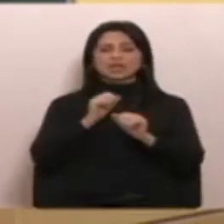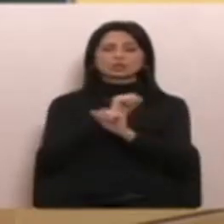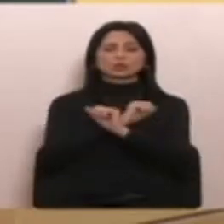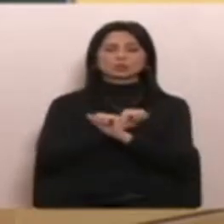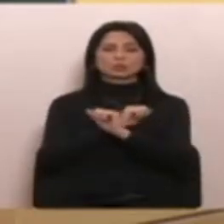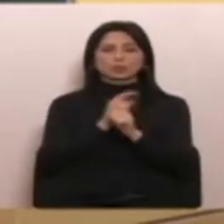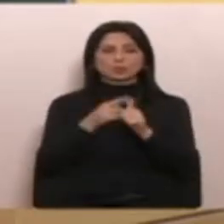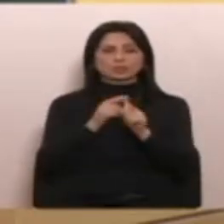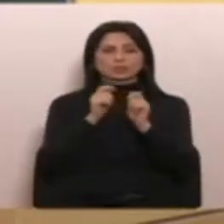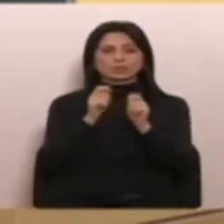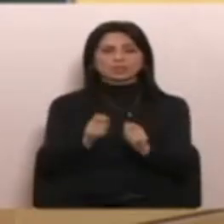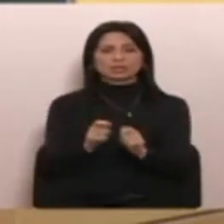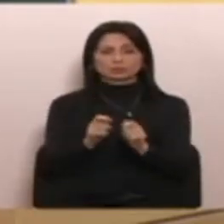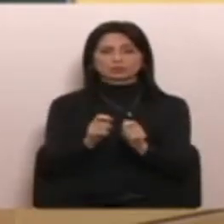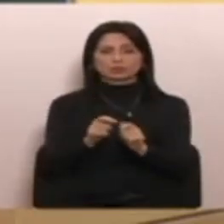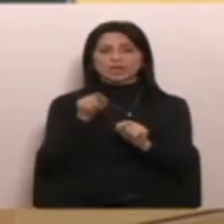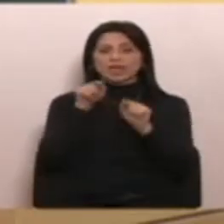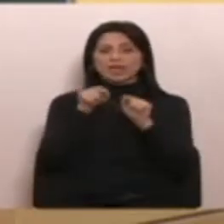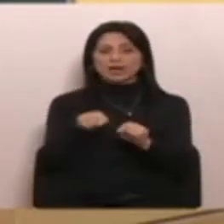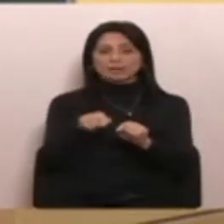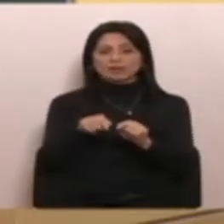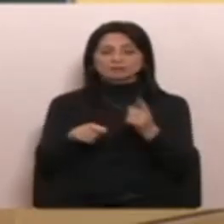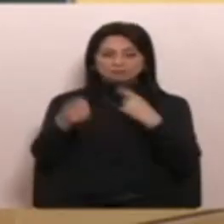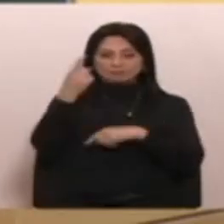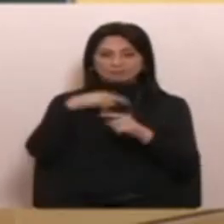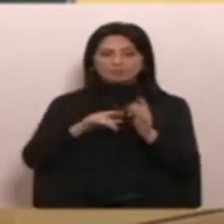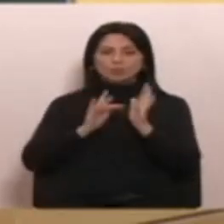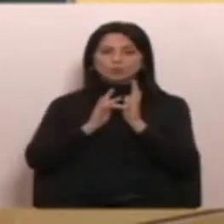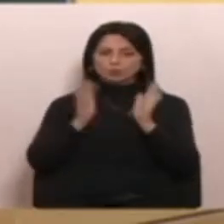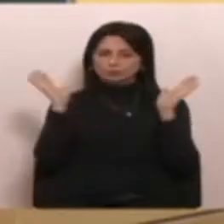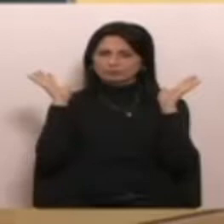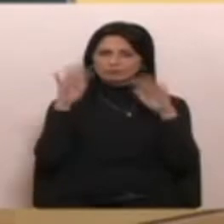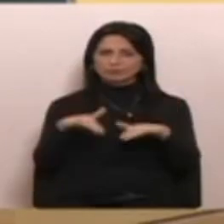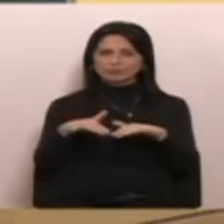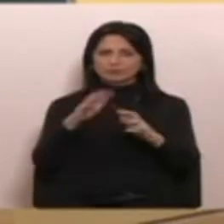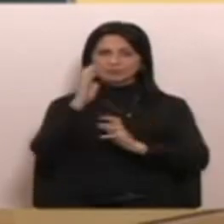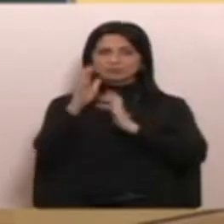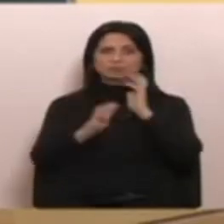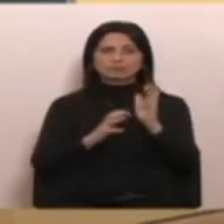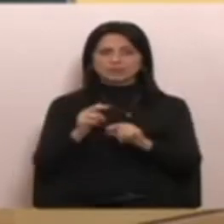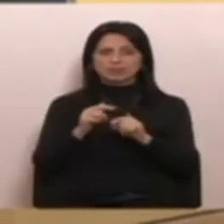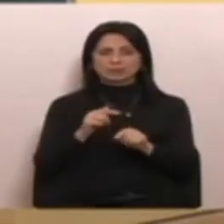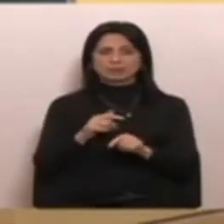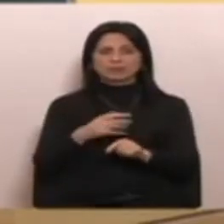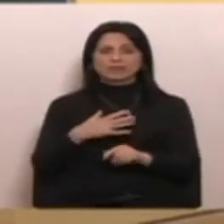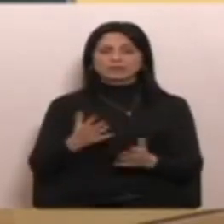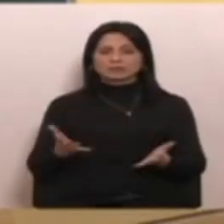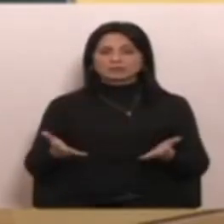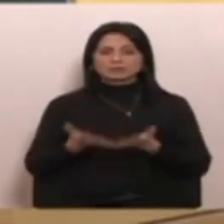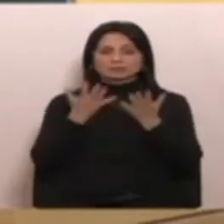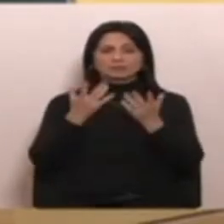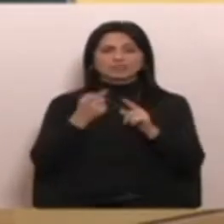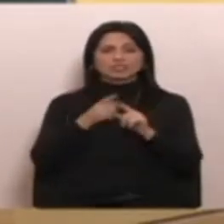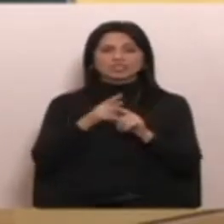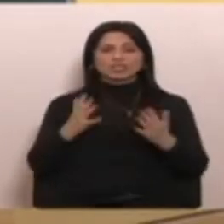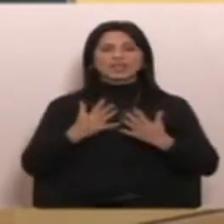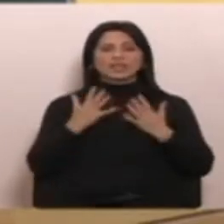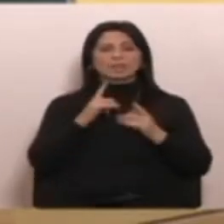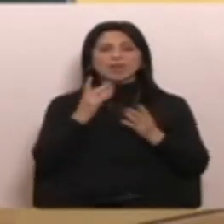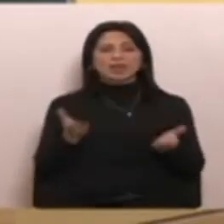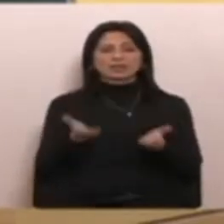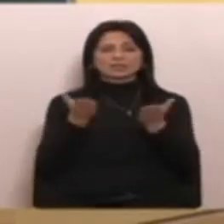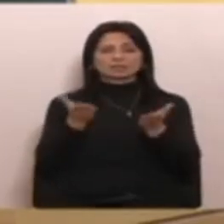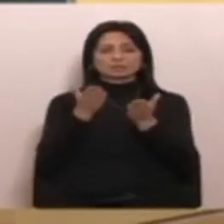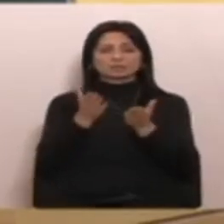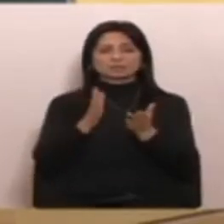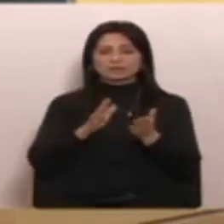სტატუსს. იქცევა საერთაშორისო ტურისტულ ცენტრად. მნიშვნელოვან სტიმულს მისცემს იმერეთს და მთლიანად